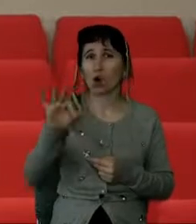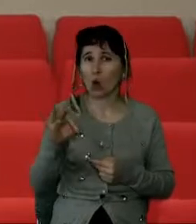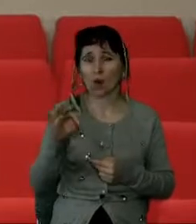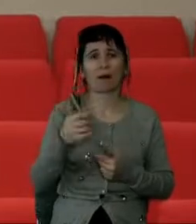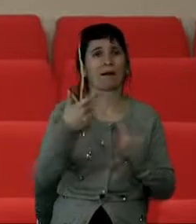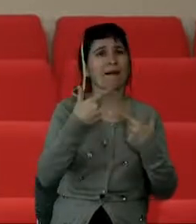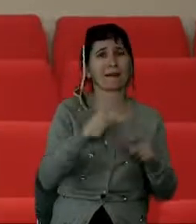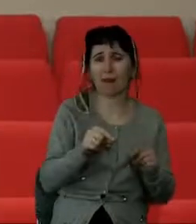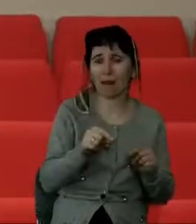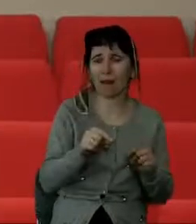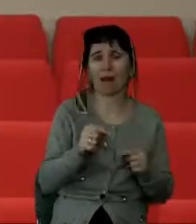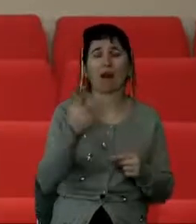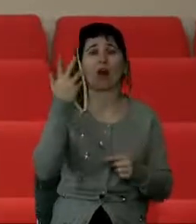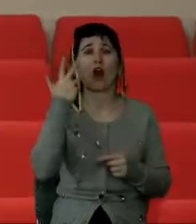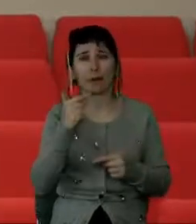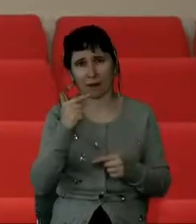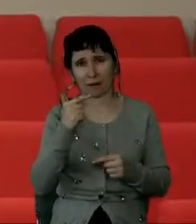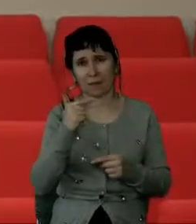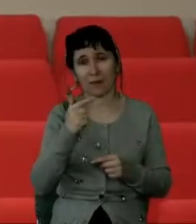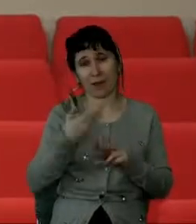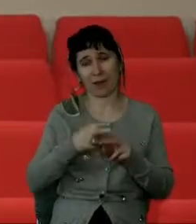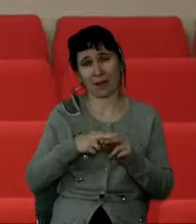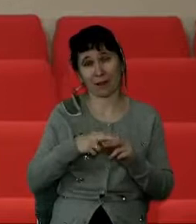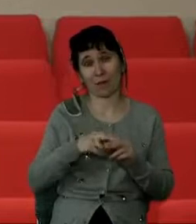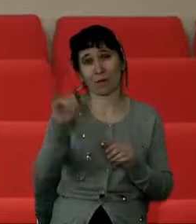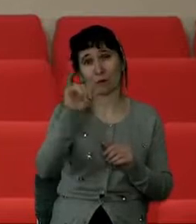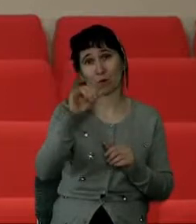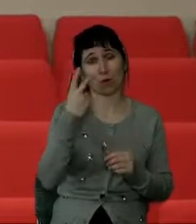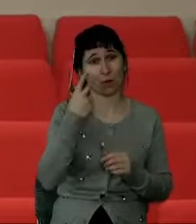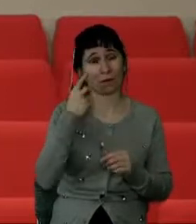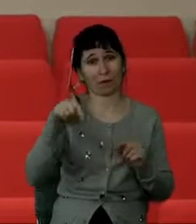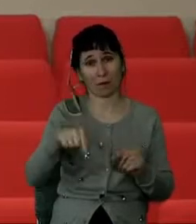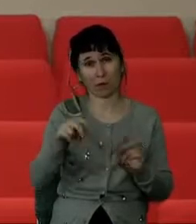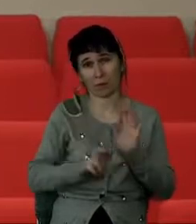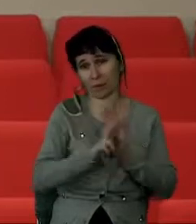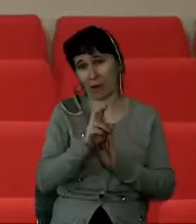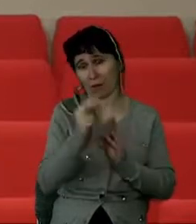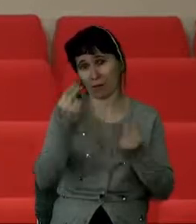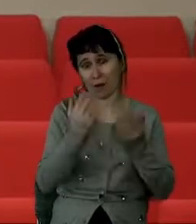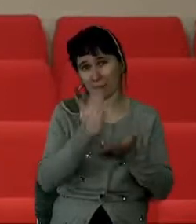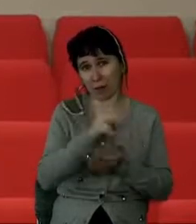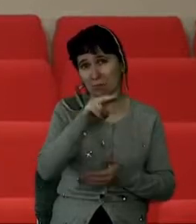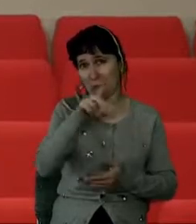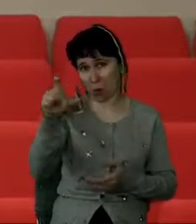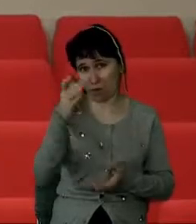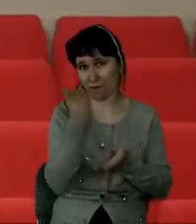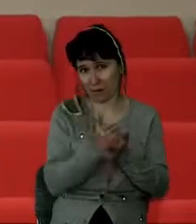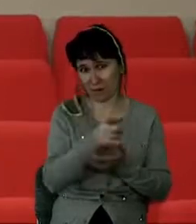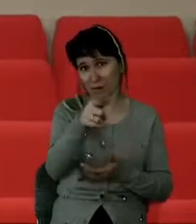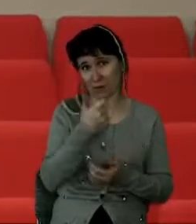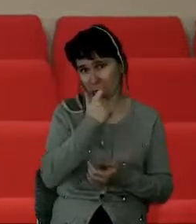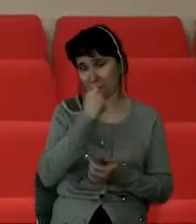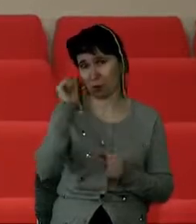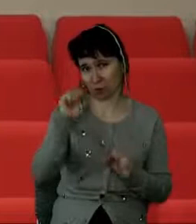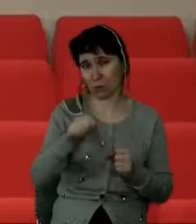він, який чи фільм, чи мультфільм він переглядав в дитинстві або запам'ятався з дитинства. Він назвав якийсь і сказав,